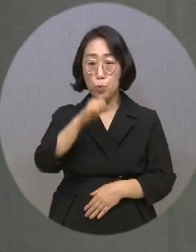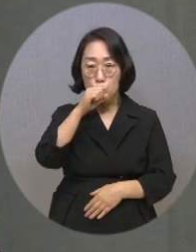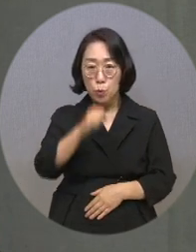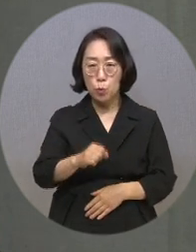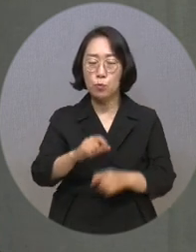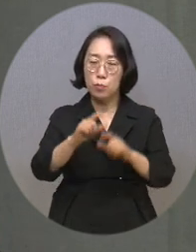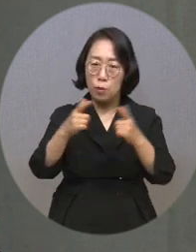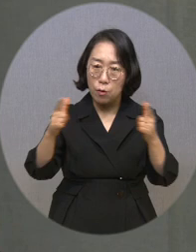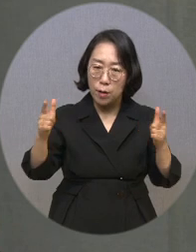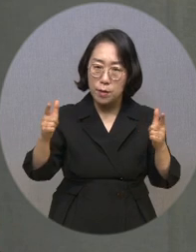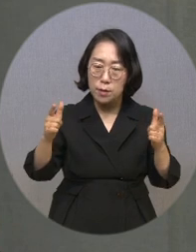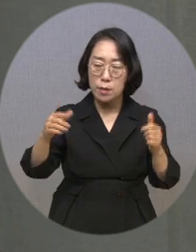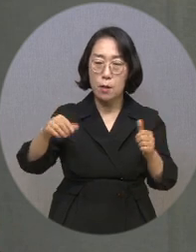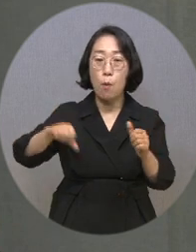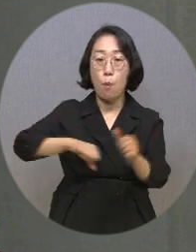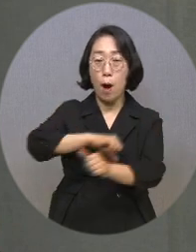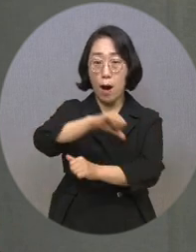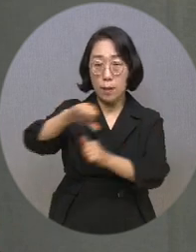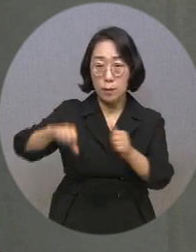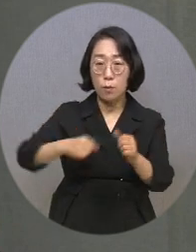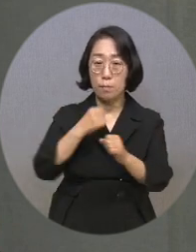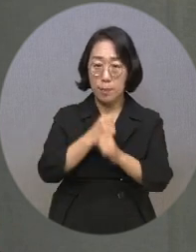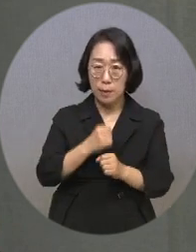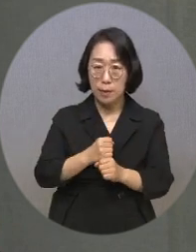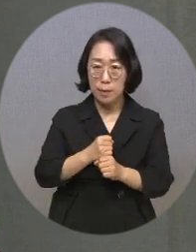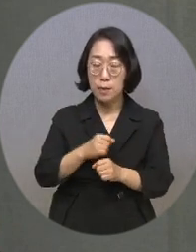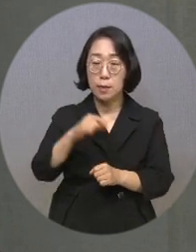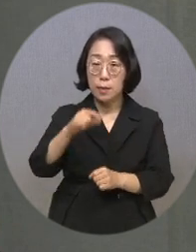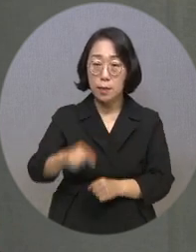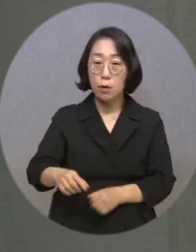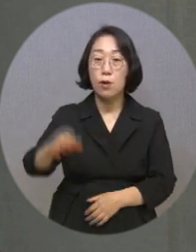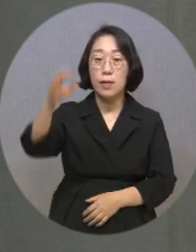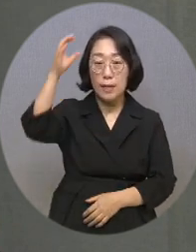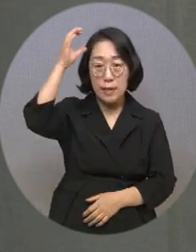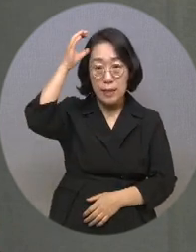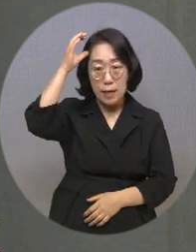가지의 환경 변화를 기대하면서도